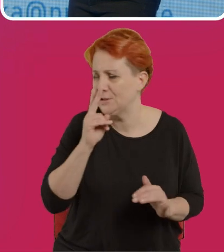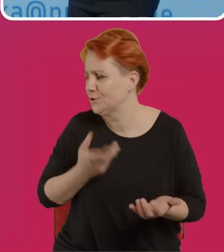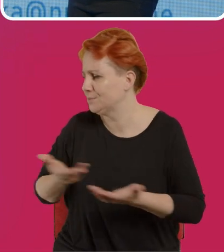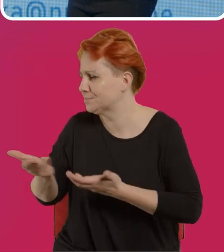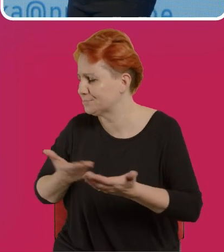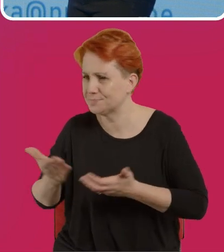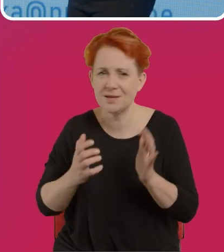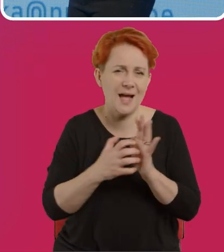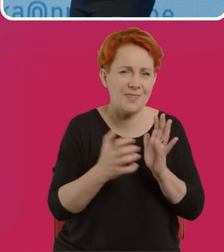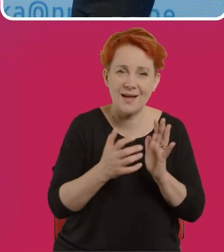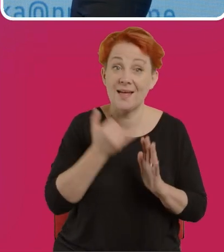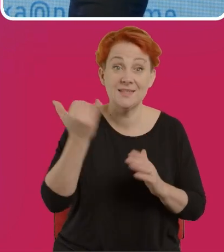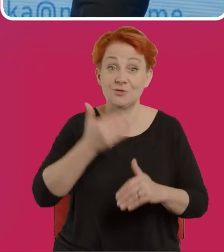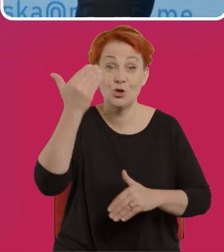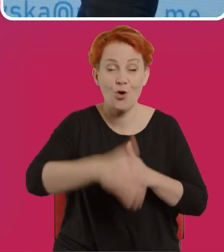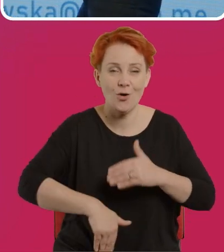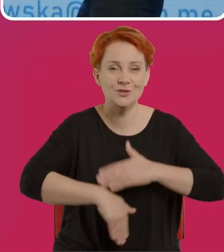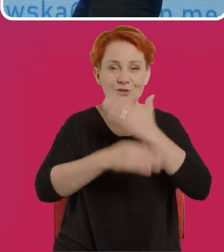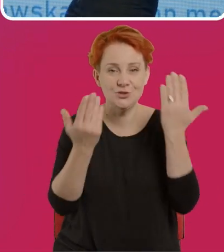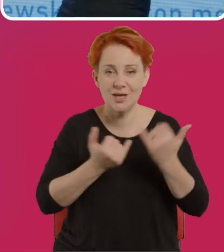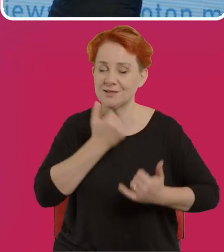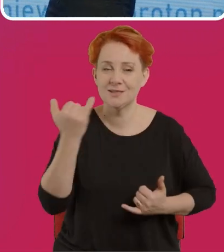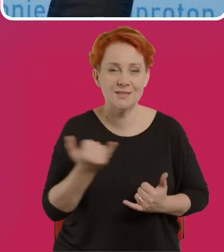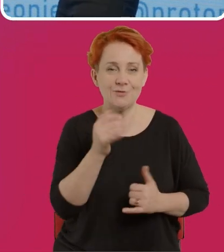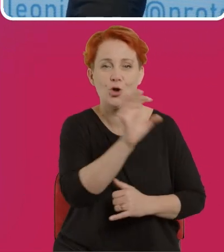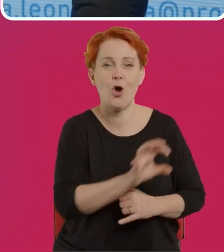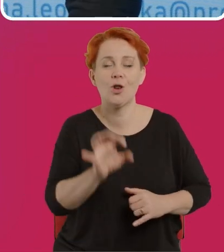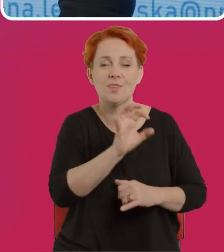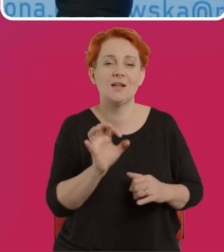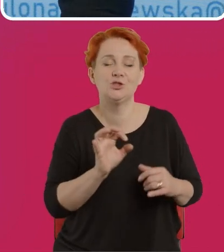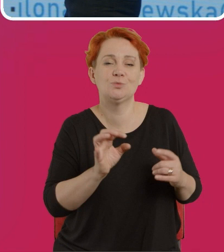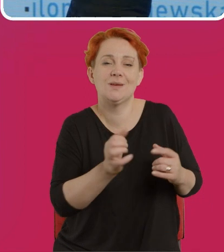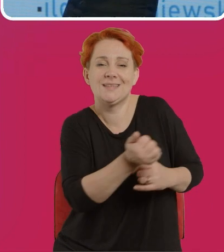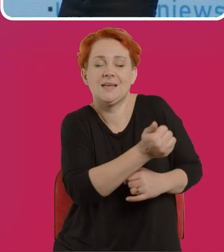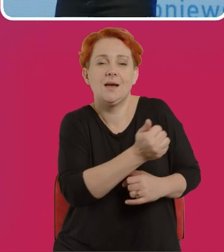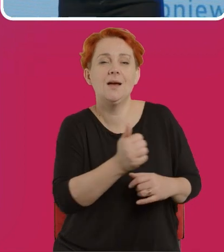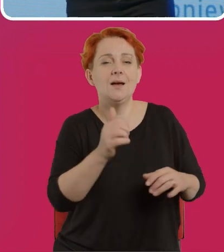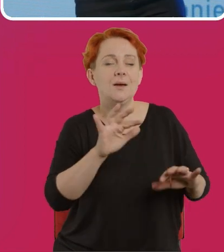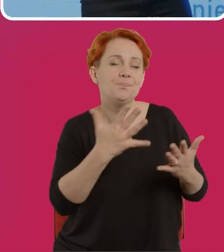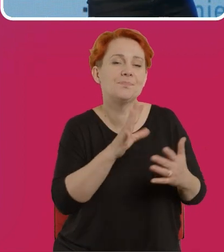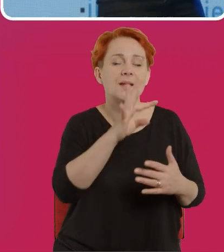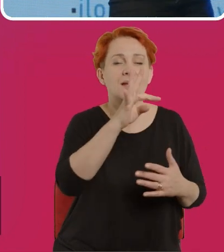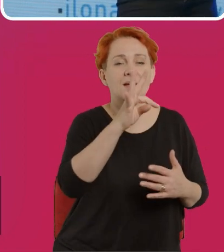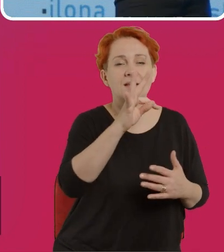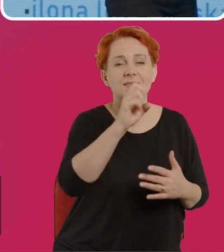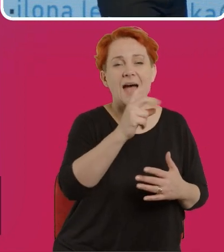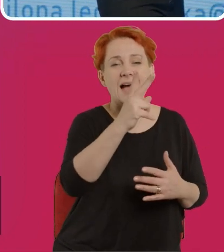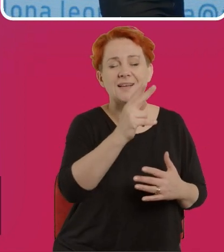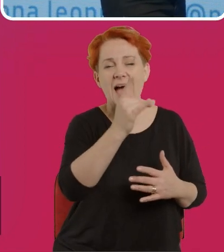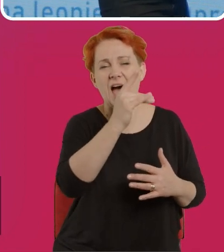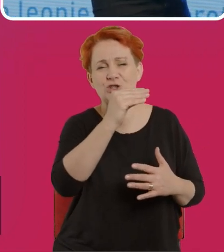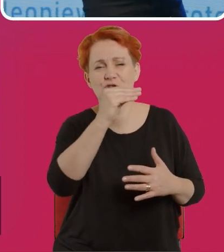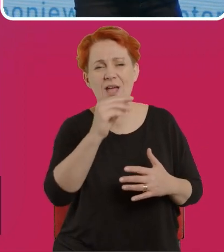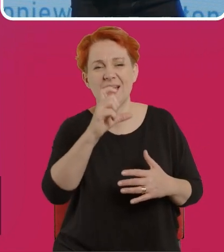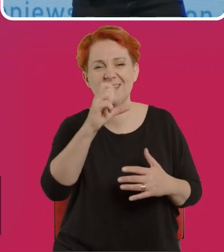gadaliśmy. Na koniec dnia zawsze oglądaliśmy sobie Takeshi Castle. Jeżeli nie wiecie, co to jest, to może lepiej nie zaglądajcie do internetu. W każdym razie tak to